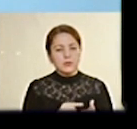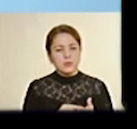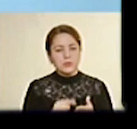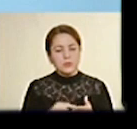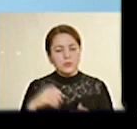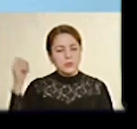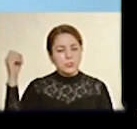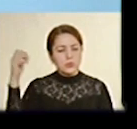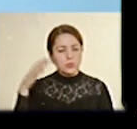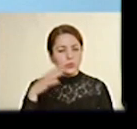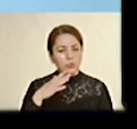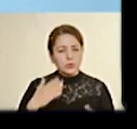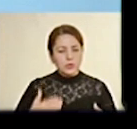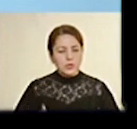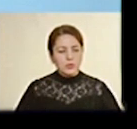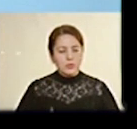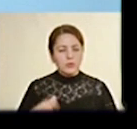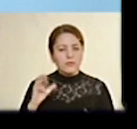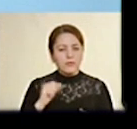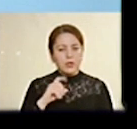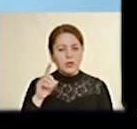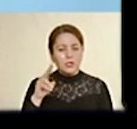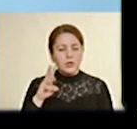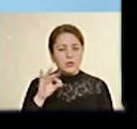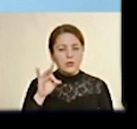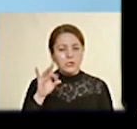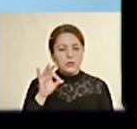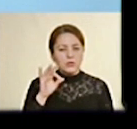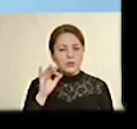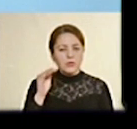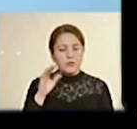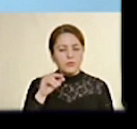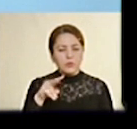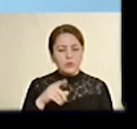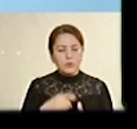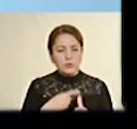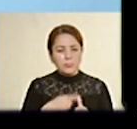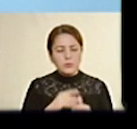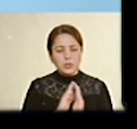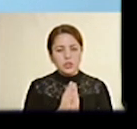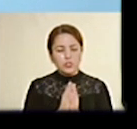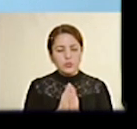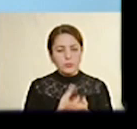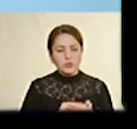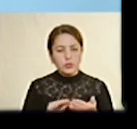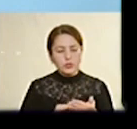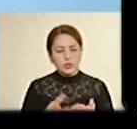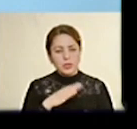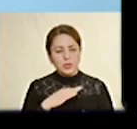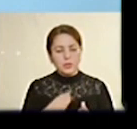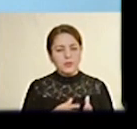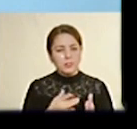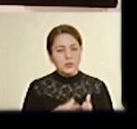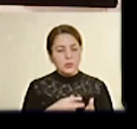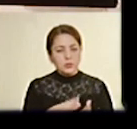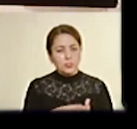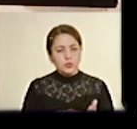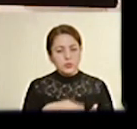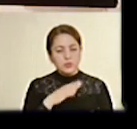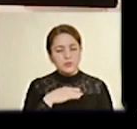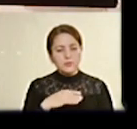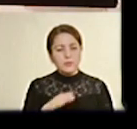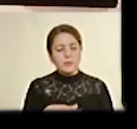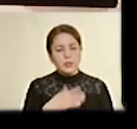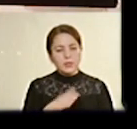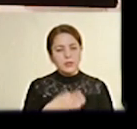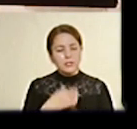Quyosh, hayot va xlorofil nomli kitob muallifidir. Daftaringizga belgilab oldingizmi?